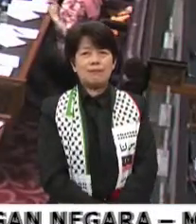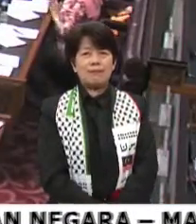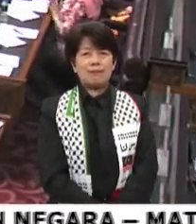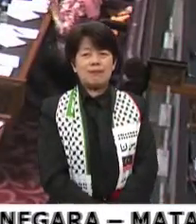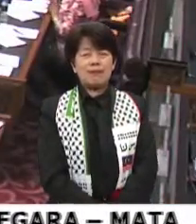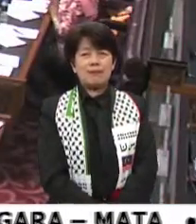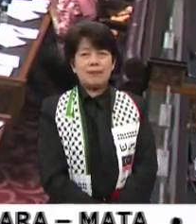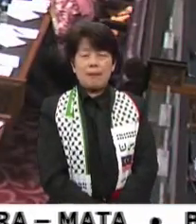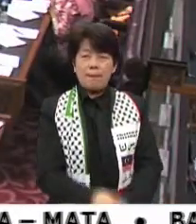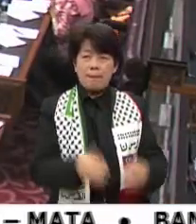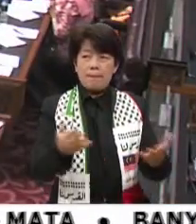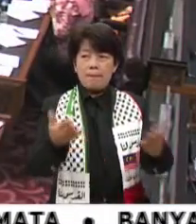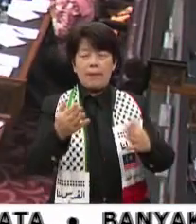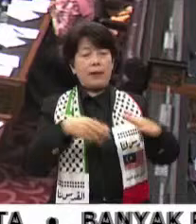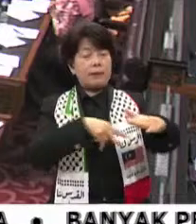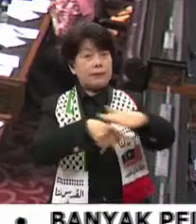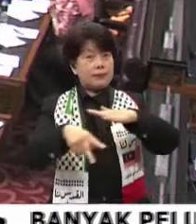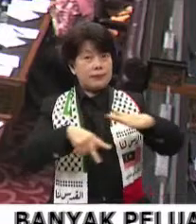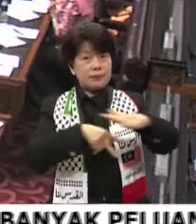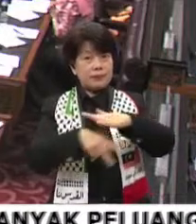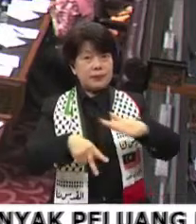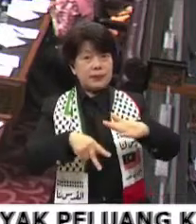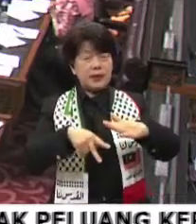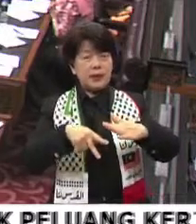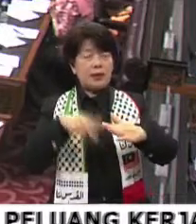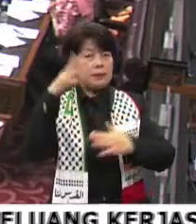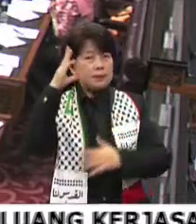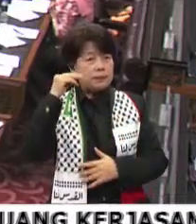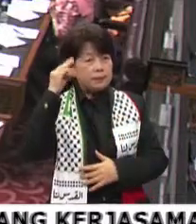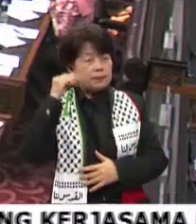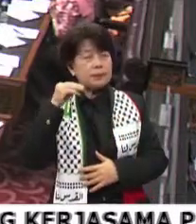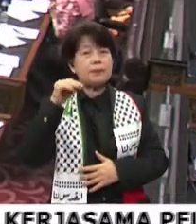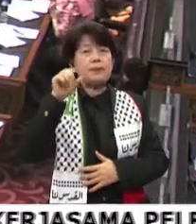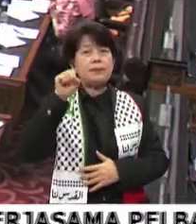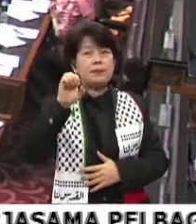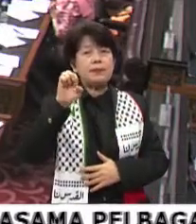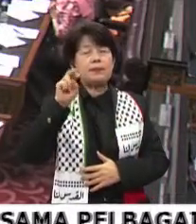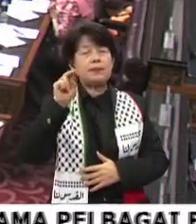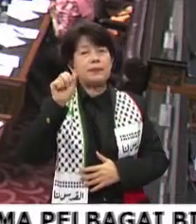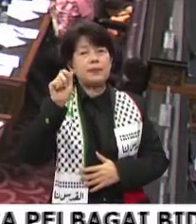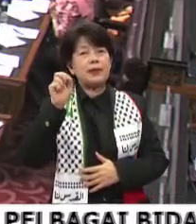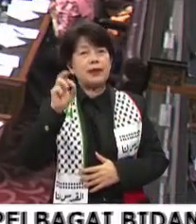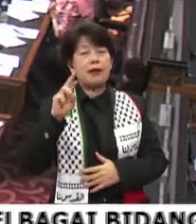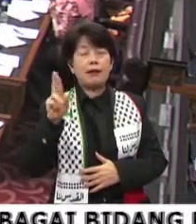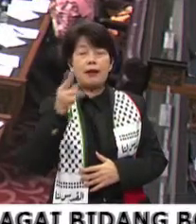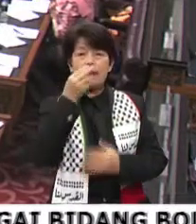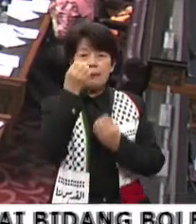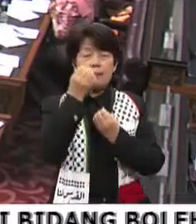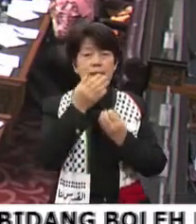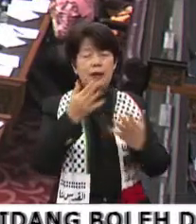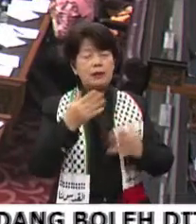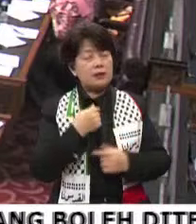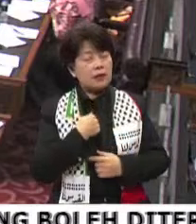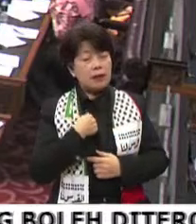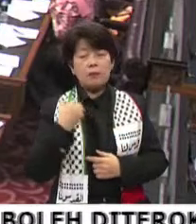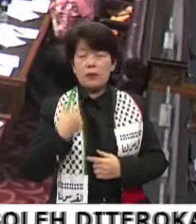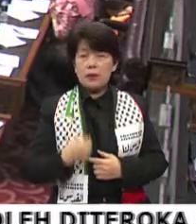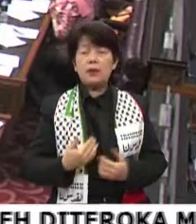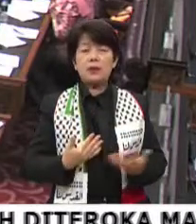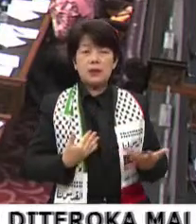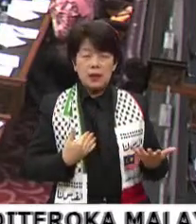kasih Berdasarkan pengalaman yang berhormat Senator Tan Sri yang di-pertua berdasarkan pengalaman saya